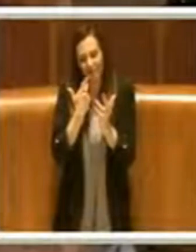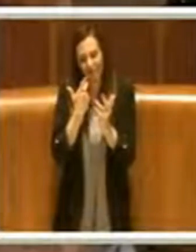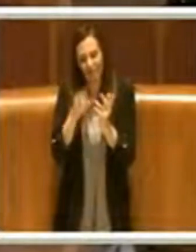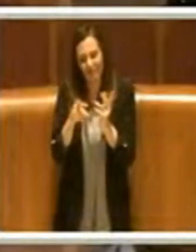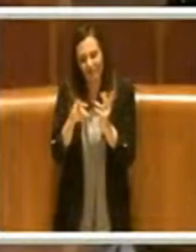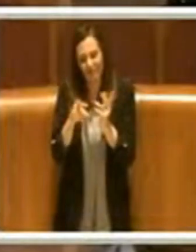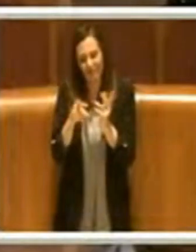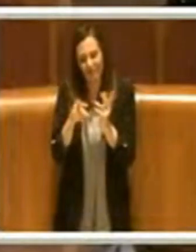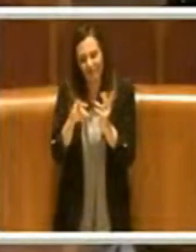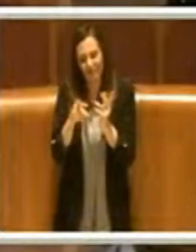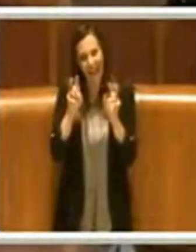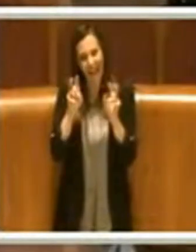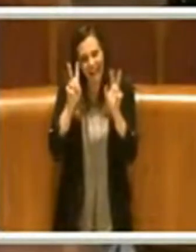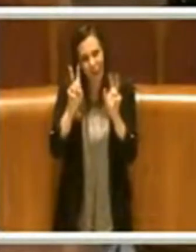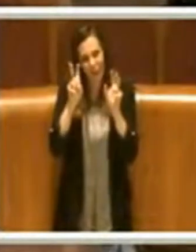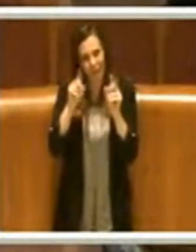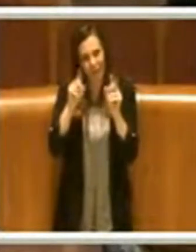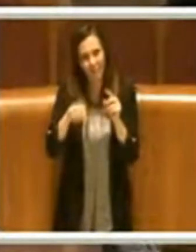cui è dedicato